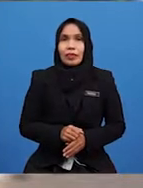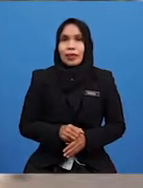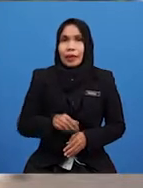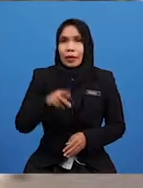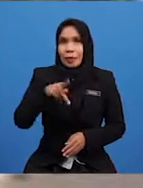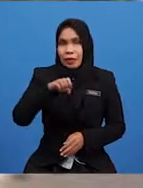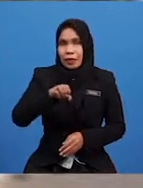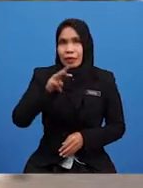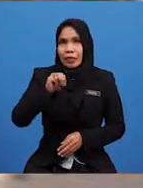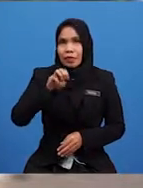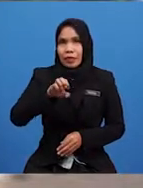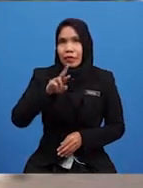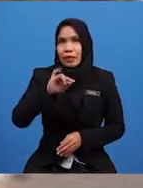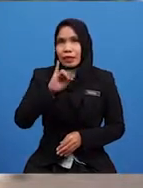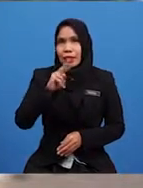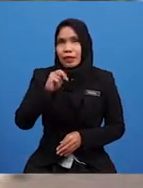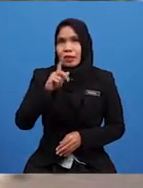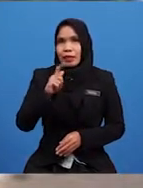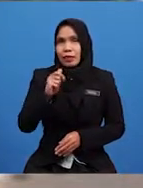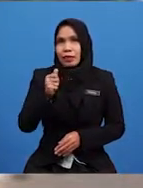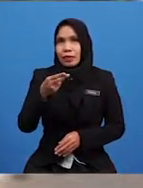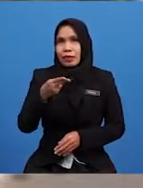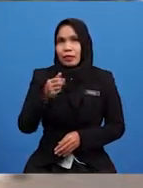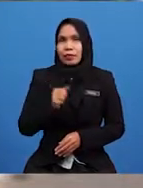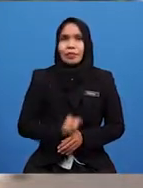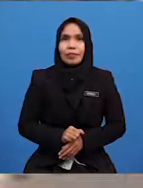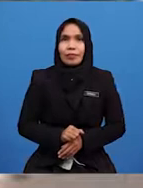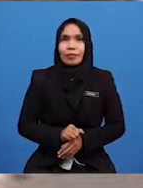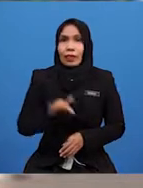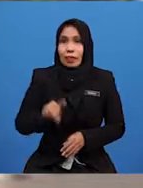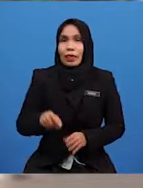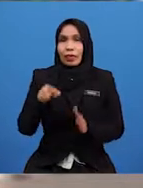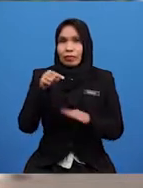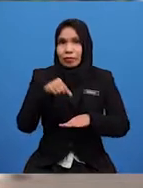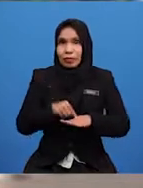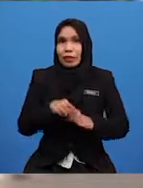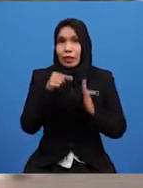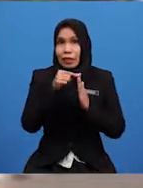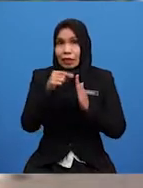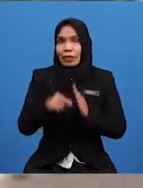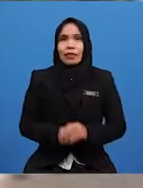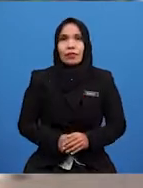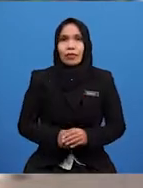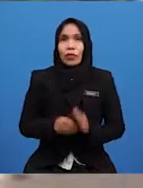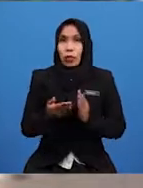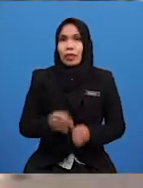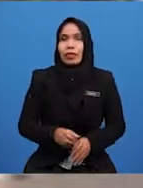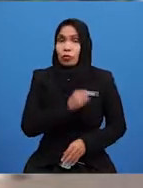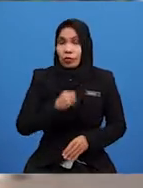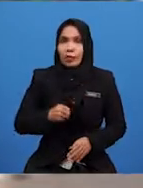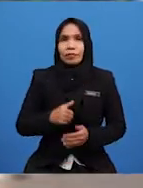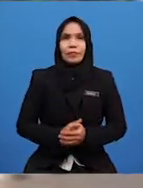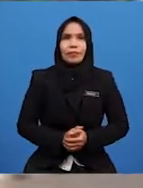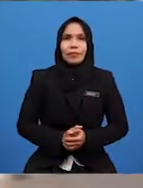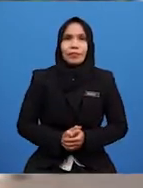Pengislaman pemerintah menyebabkan Kesultanan Melayu Melaka muncul sebagai pusat penyebaran Islam yang